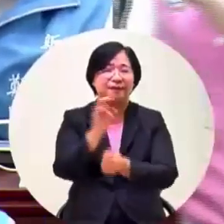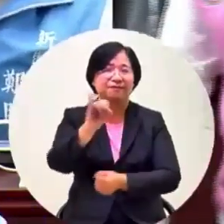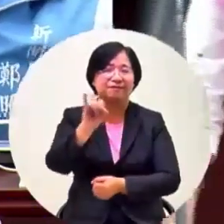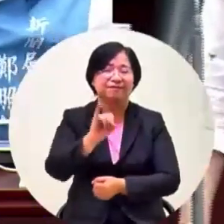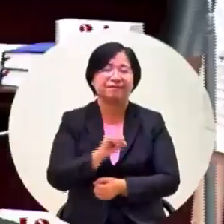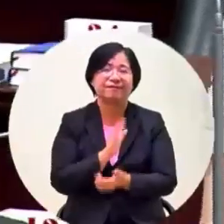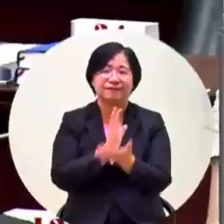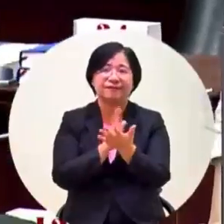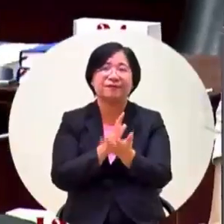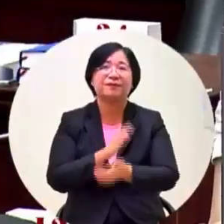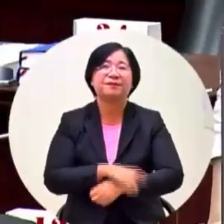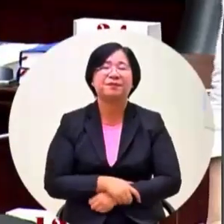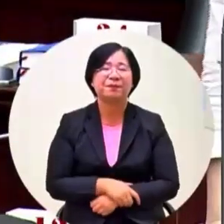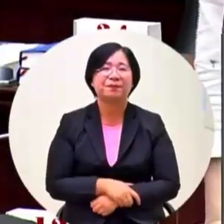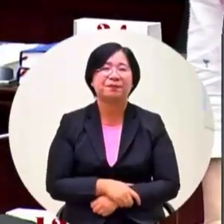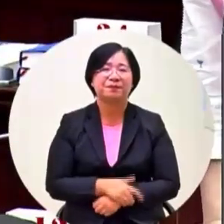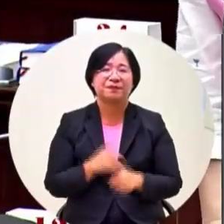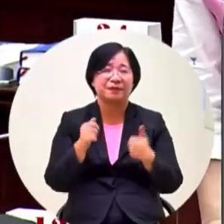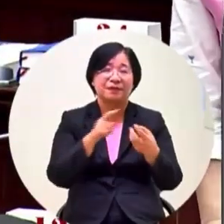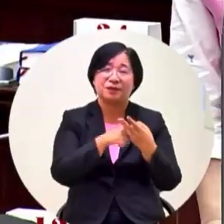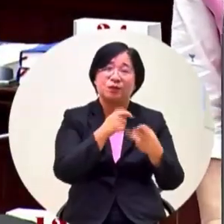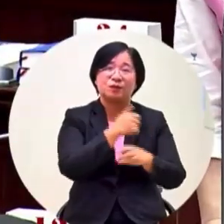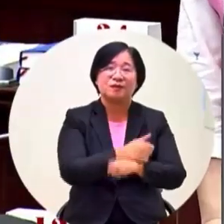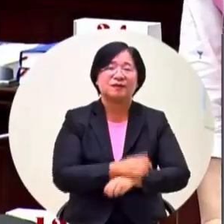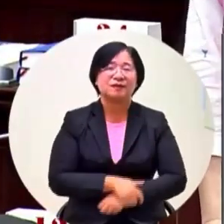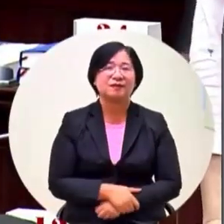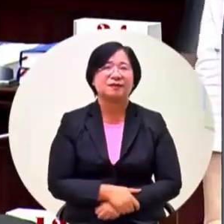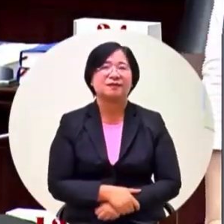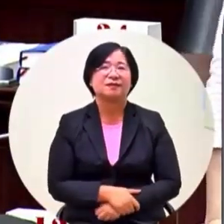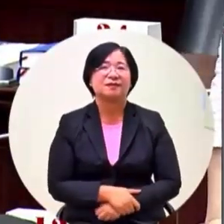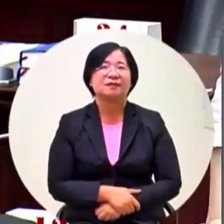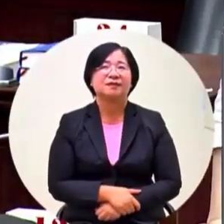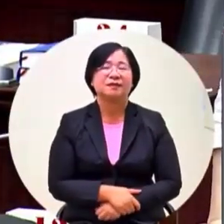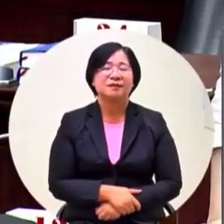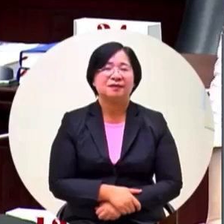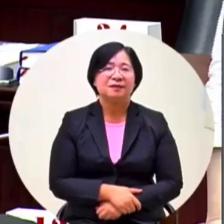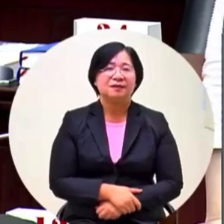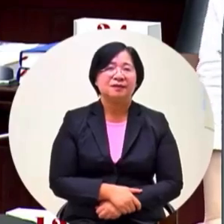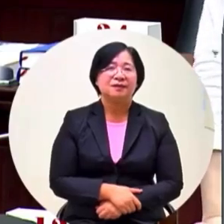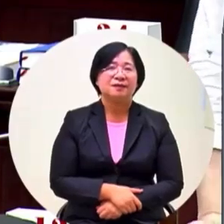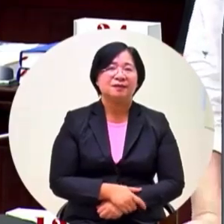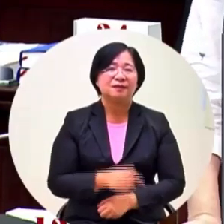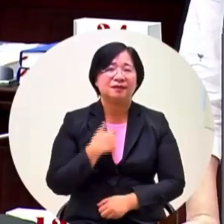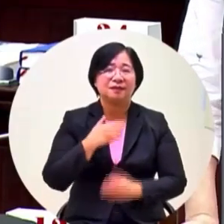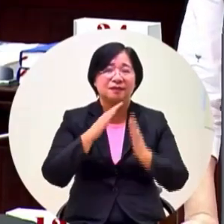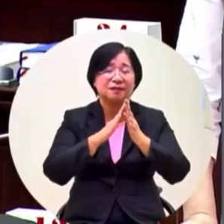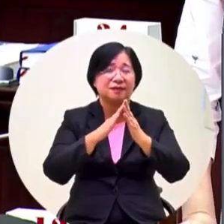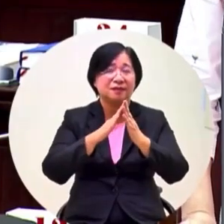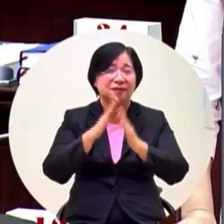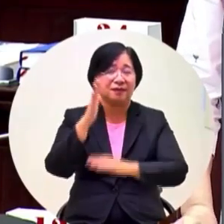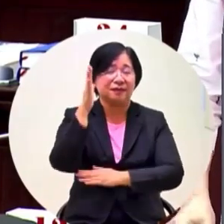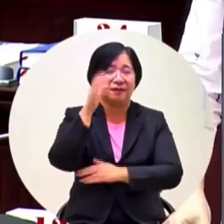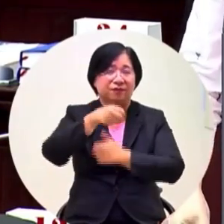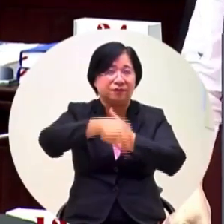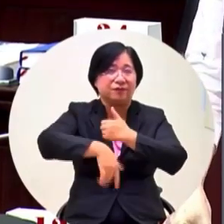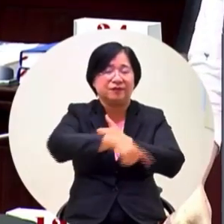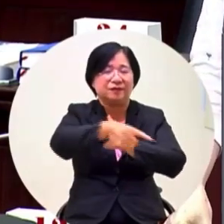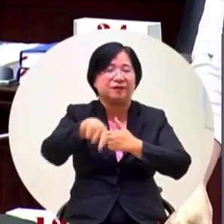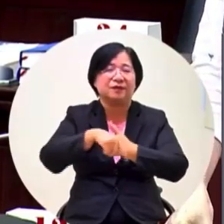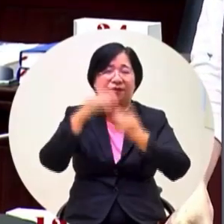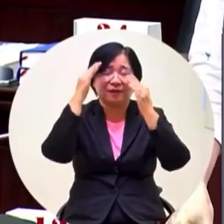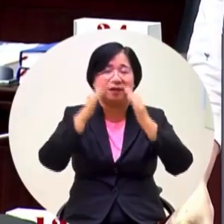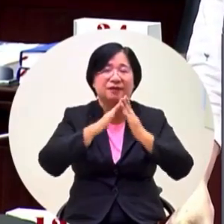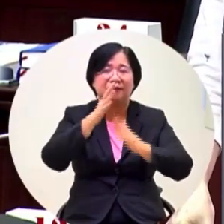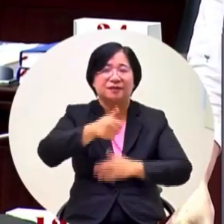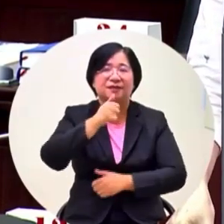林元庆。 谢谢主席。主席，我们四虎团队韩市长以及我们议会的好同